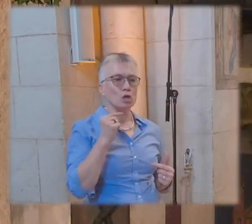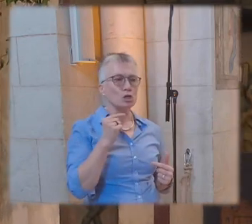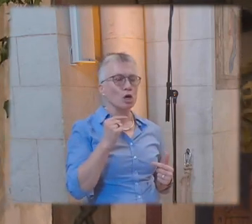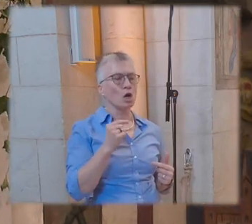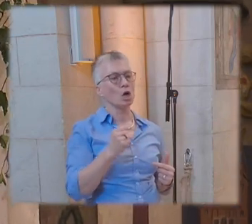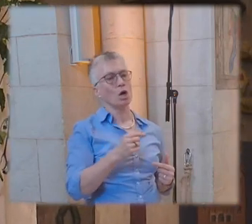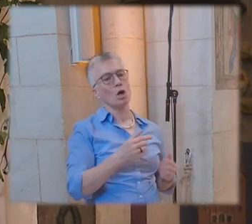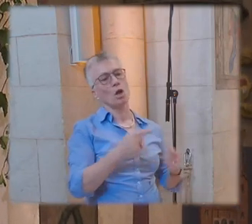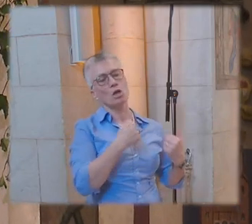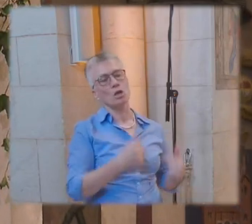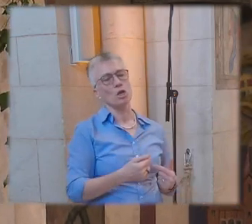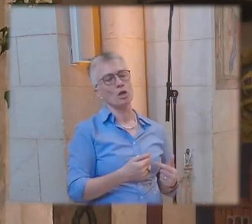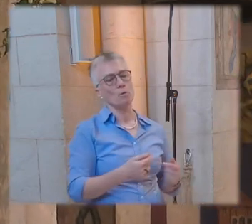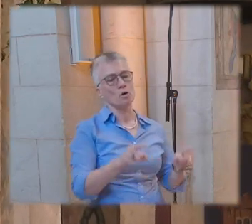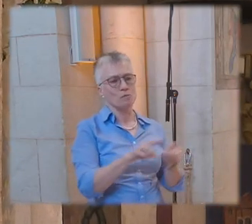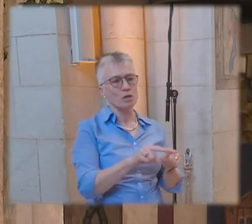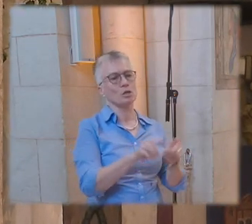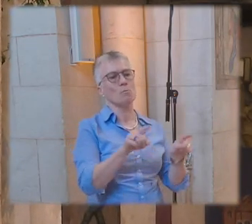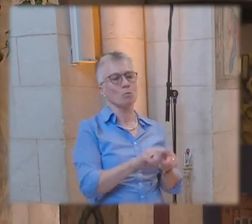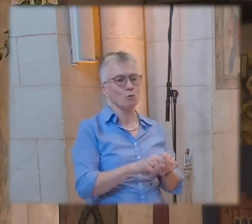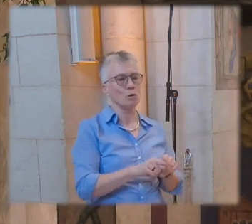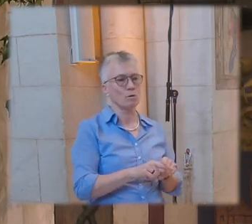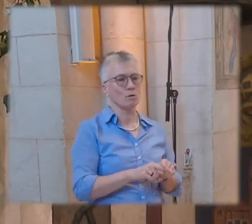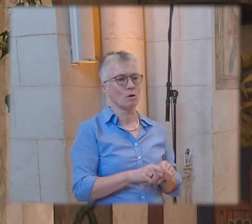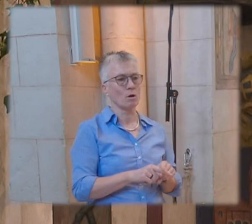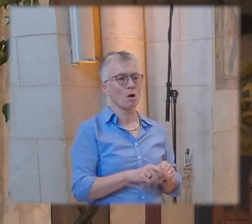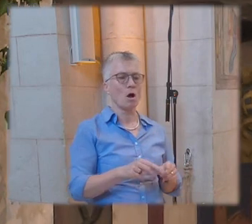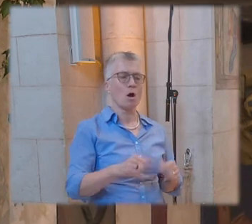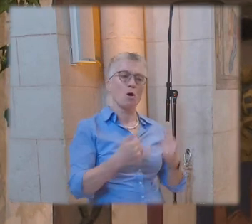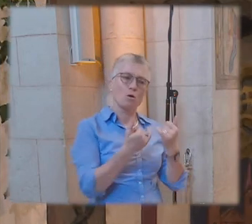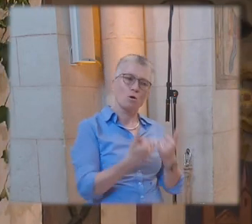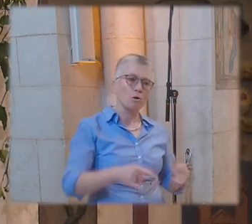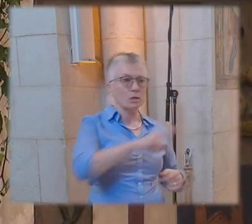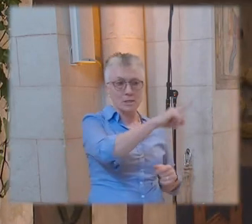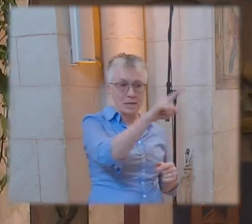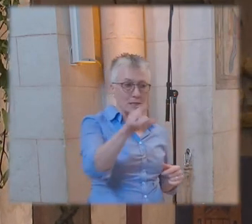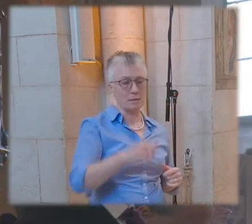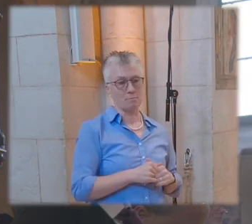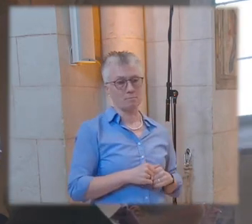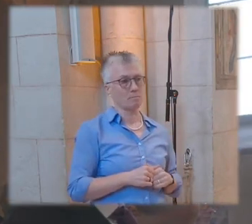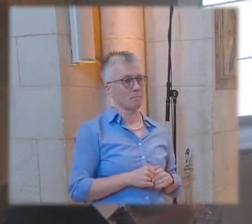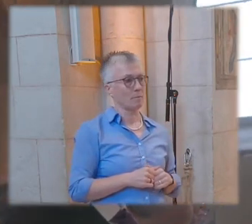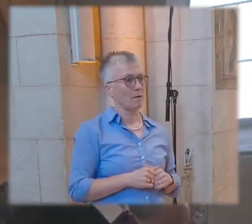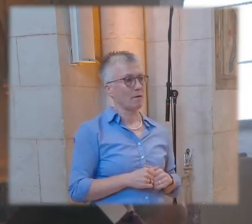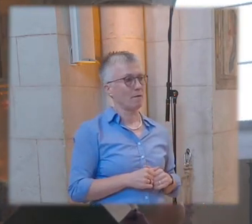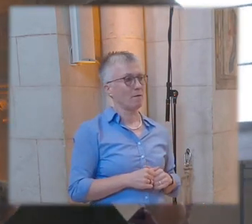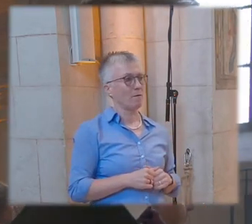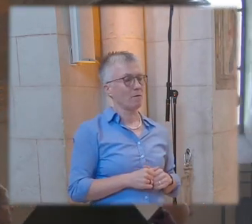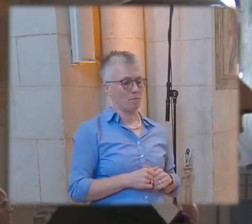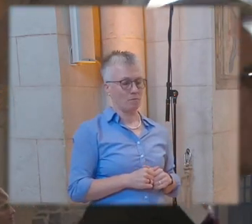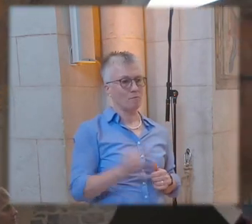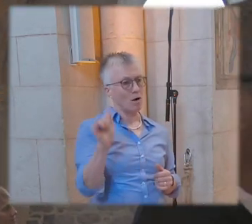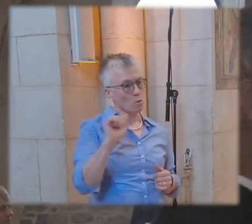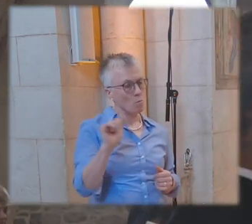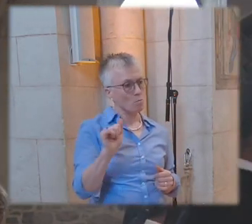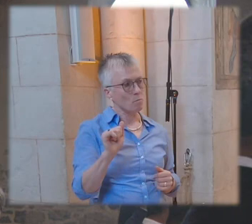Brüder, selig seid ihr, wenn ihr um meinetwillen verfolgt und verleumdet werdet.